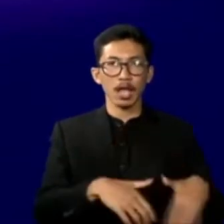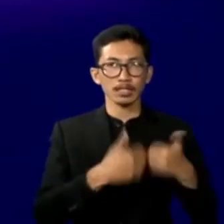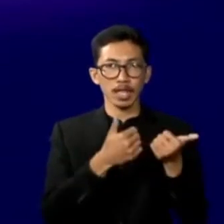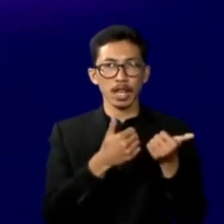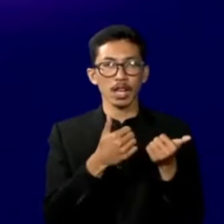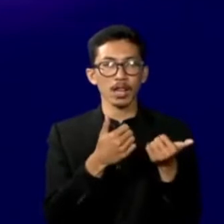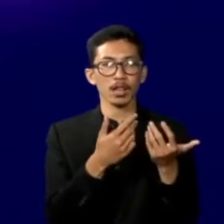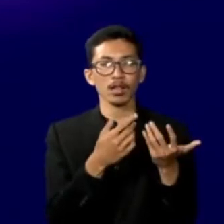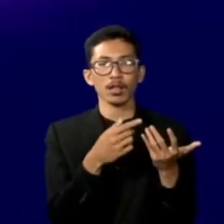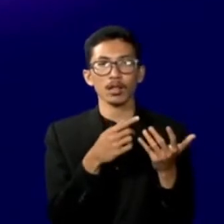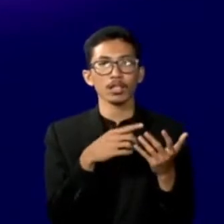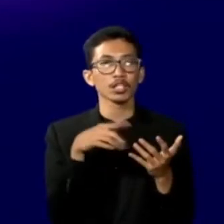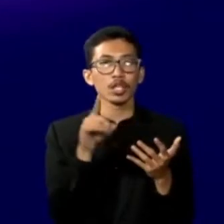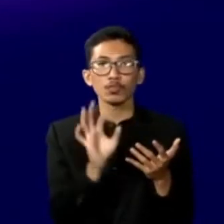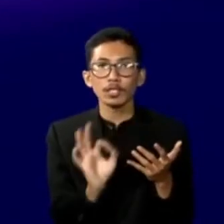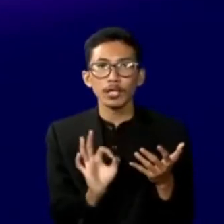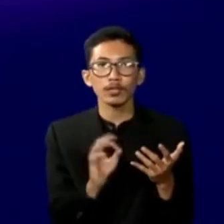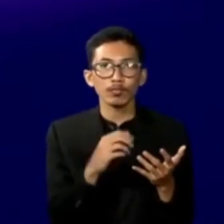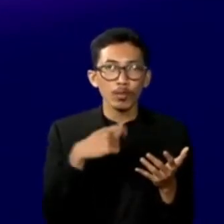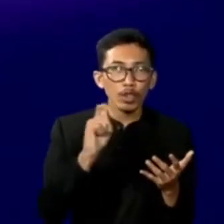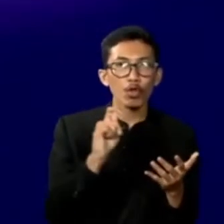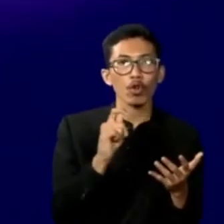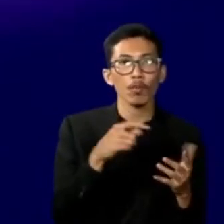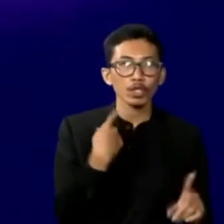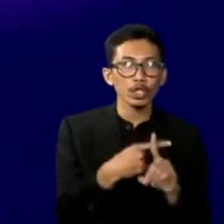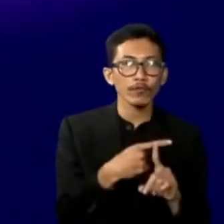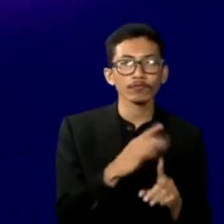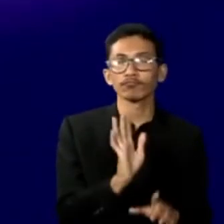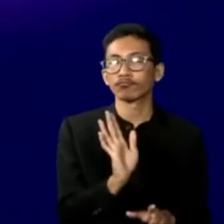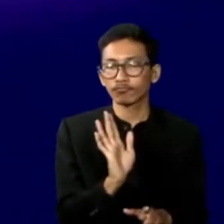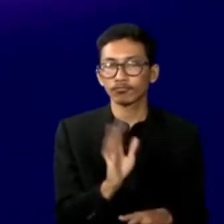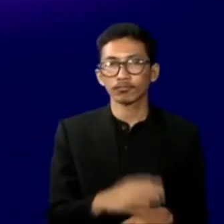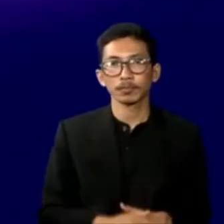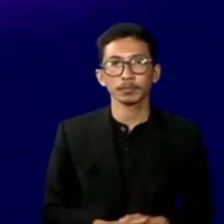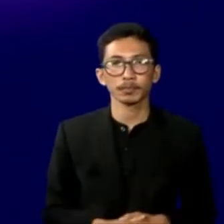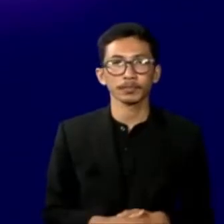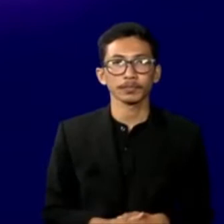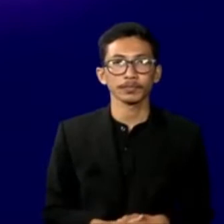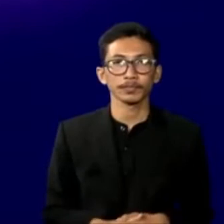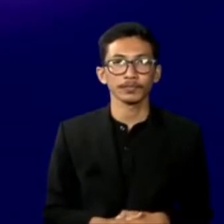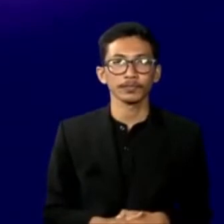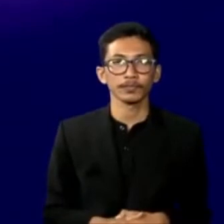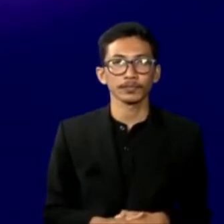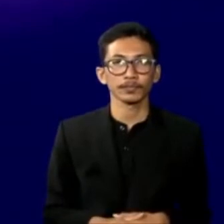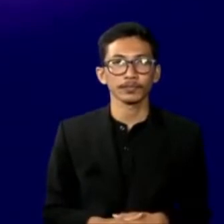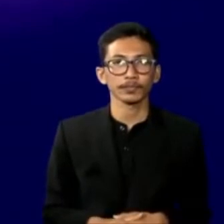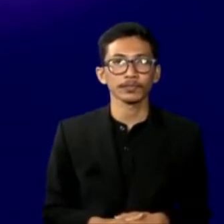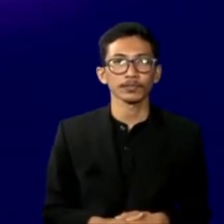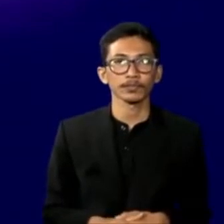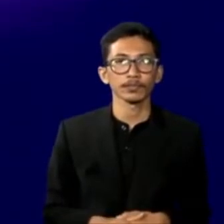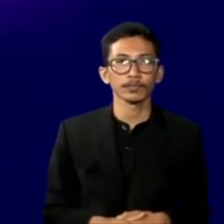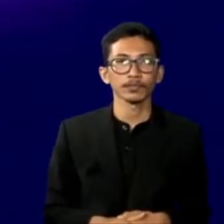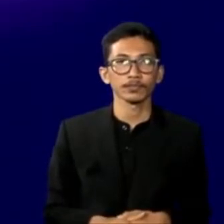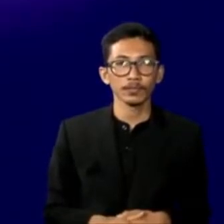namanya Fals cover negatif atau positif ini membuat sayangnya kemudian membuat masyarakat